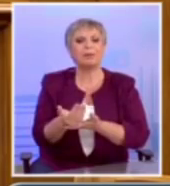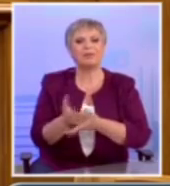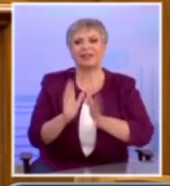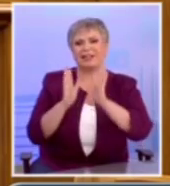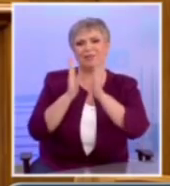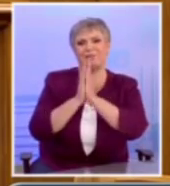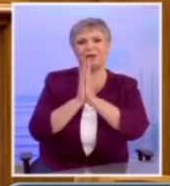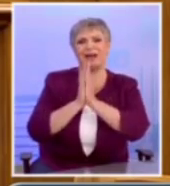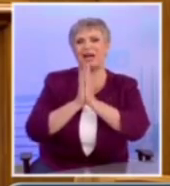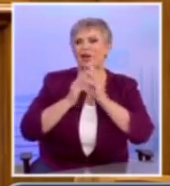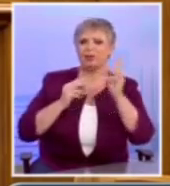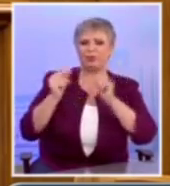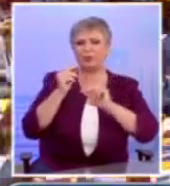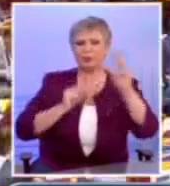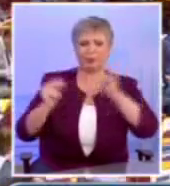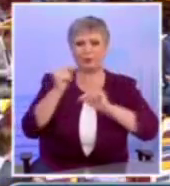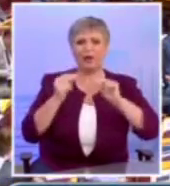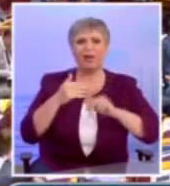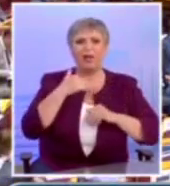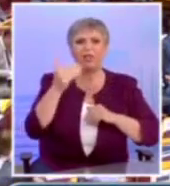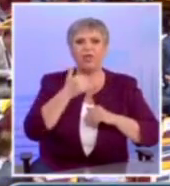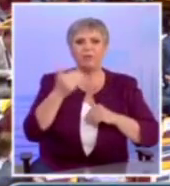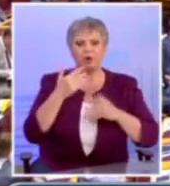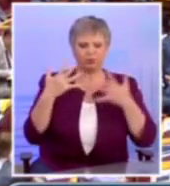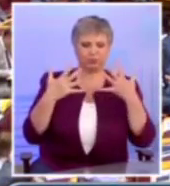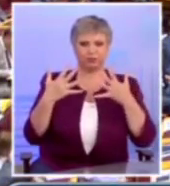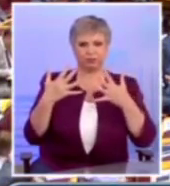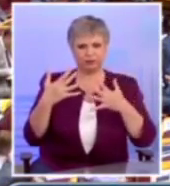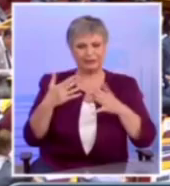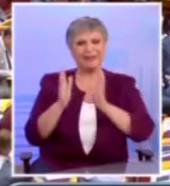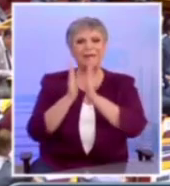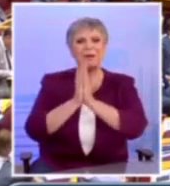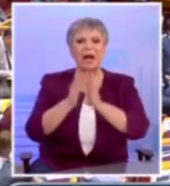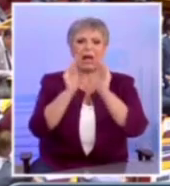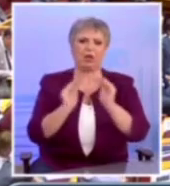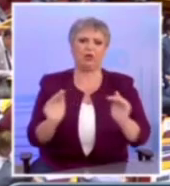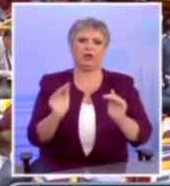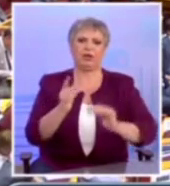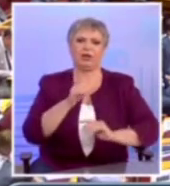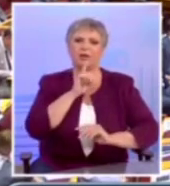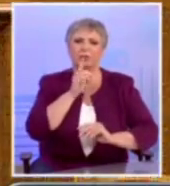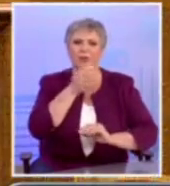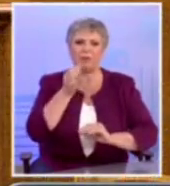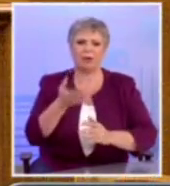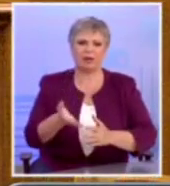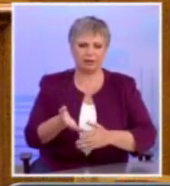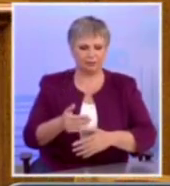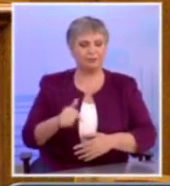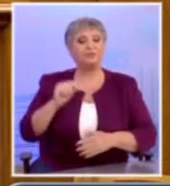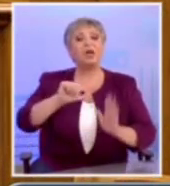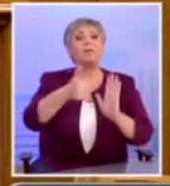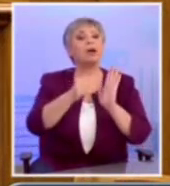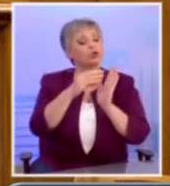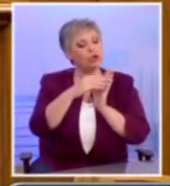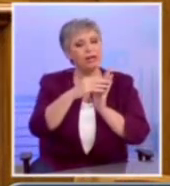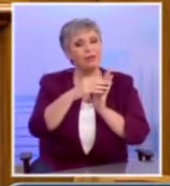ησυχία, κύριε Πρόεδρο? Σε αυτονόητος, κυρίες και κύριοι συνάδελφοι. Διαβάζω την πρώτη παράγραφο. Λέει: η συμφωνία για